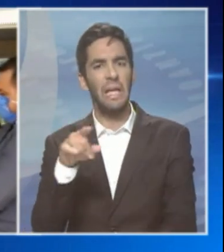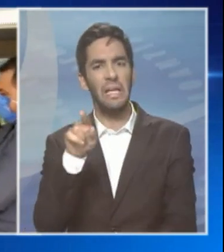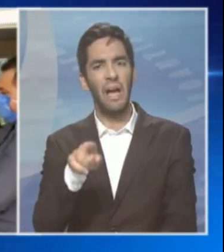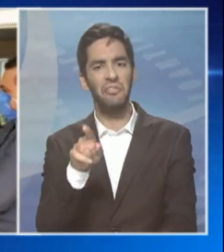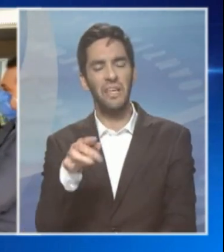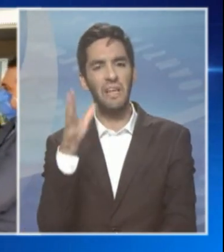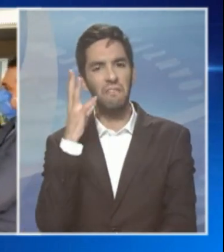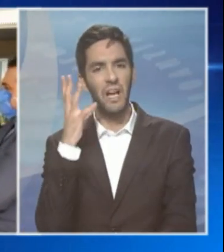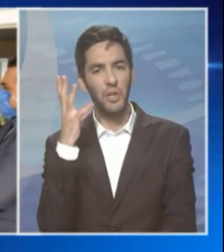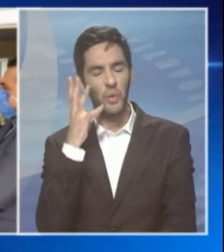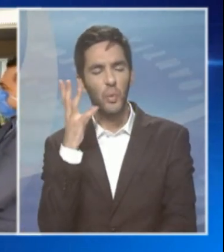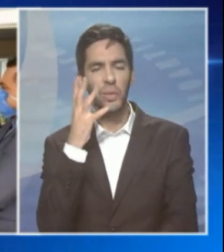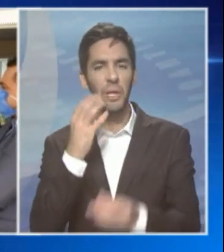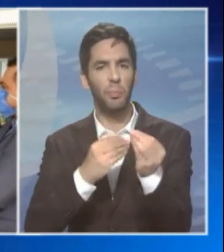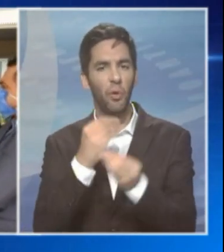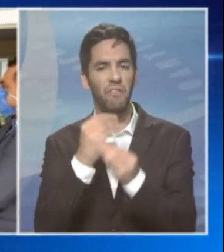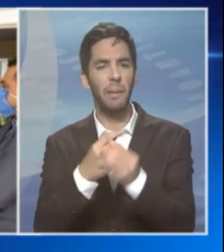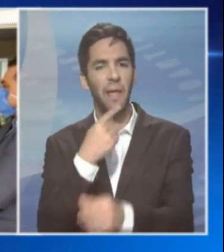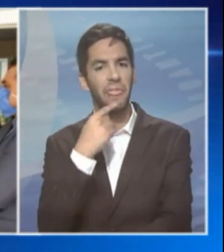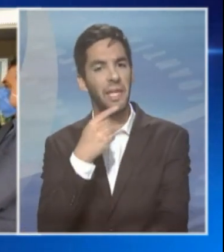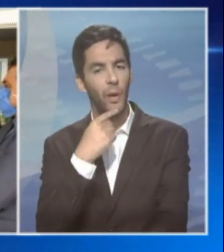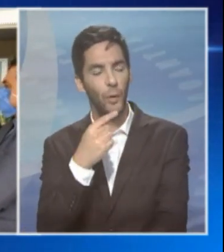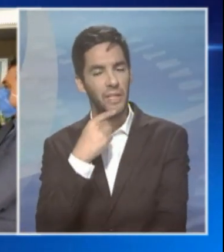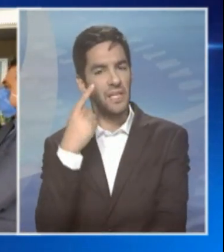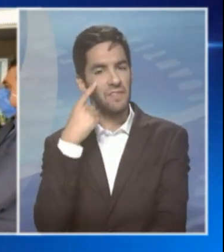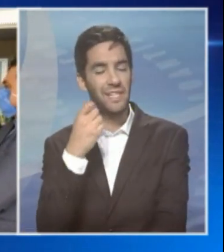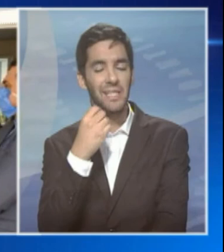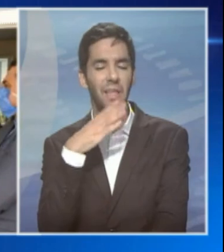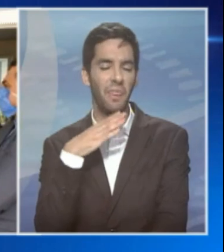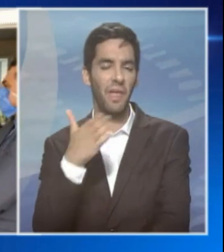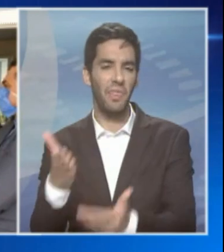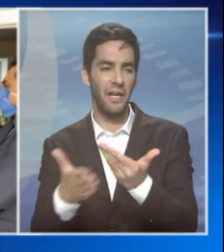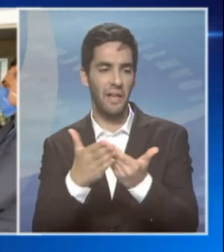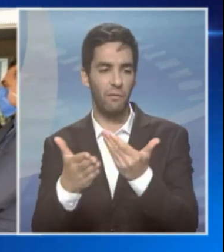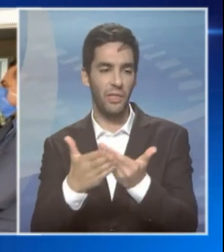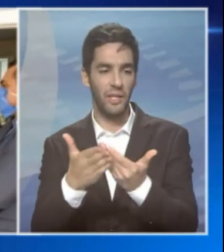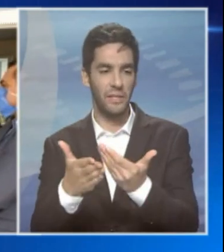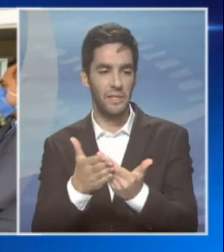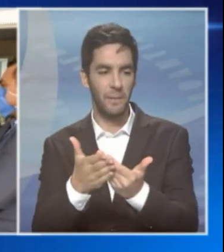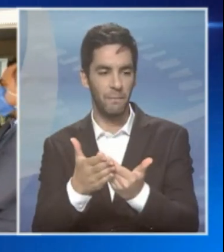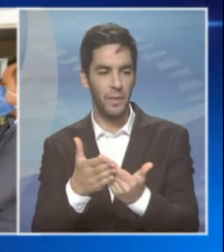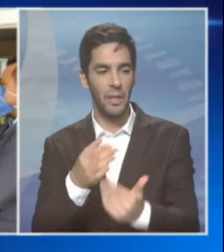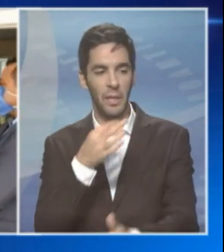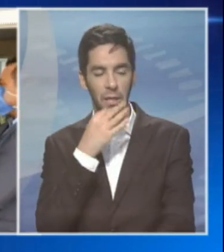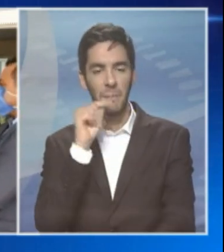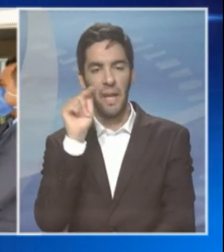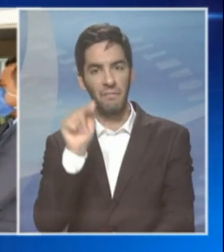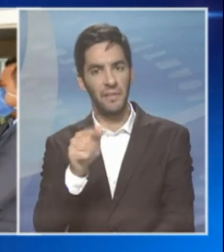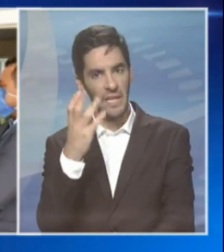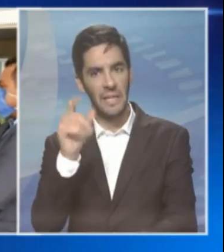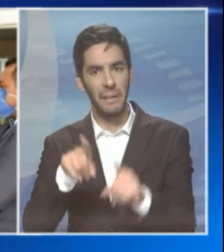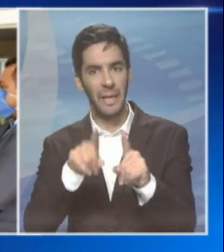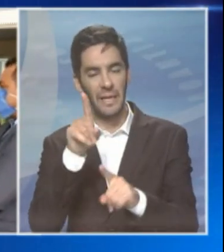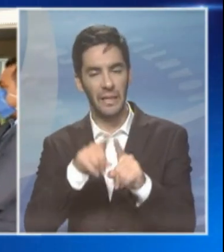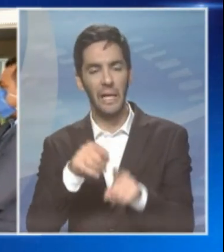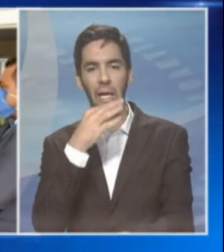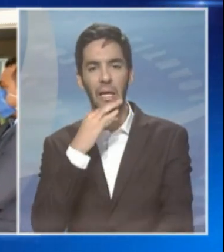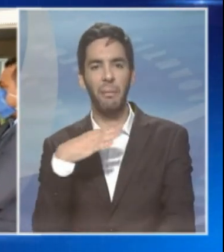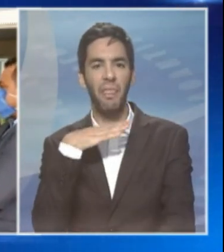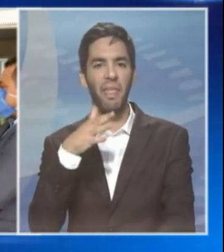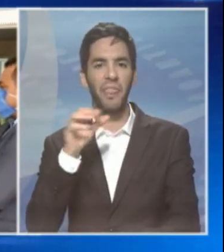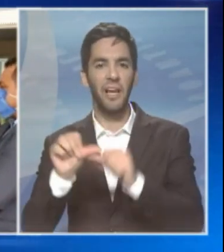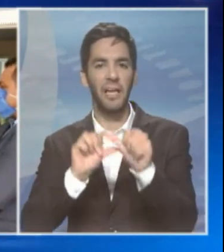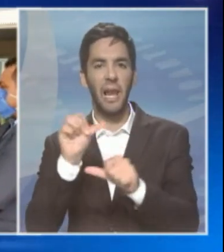κολλησιεργία, είτε ακόμα, όσο και αν φαίνεται απίστευτο, περιπτώσεις όπου εμπόδισαν τις εργασίες που κάναμε για τα